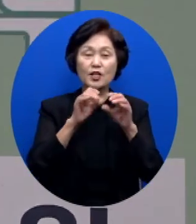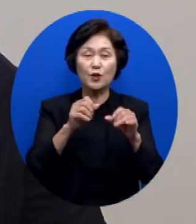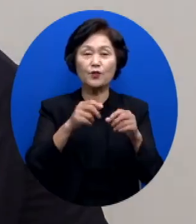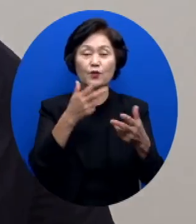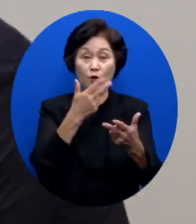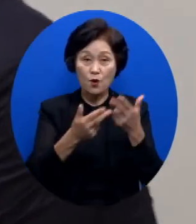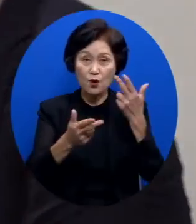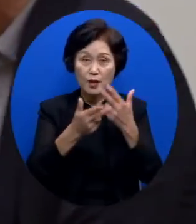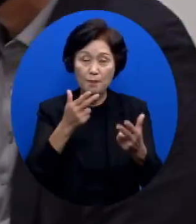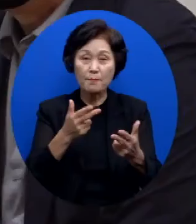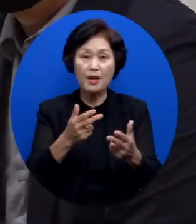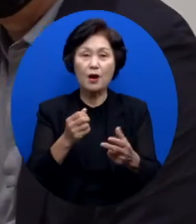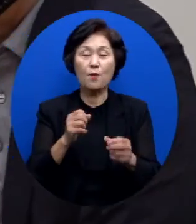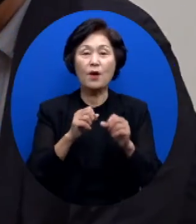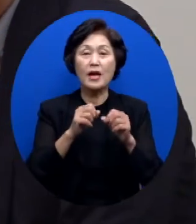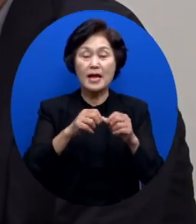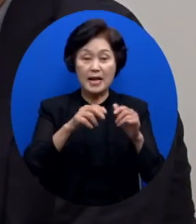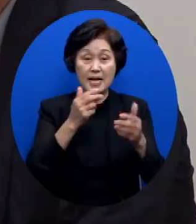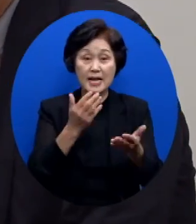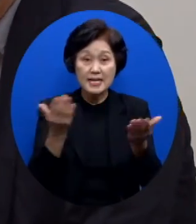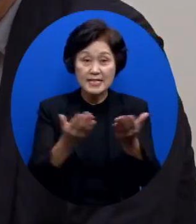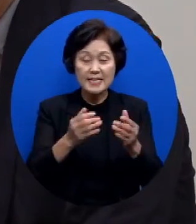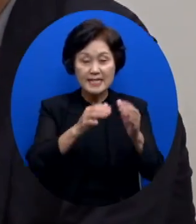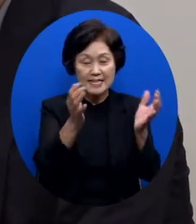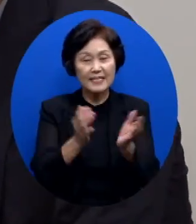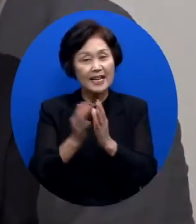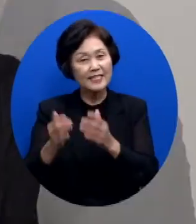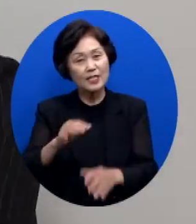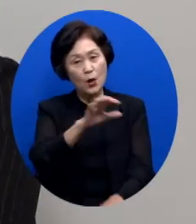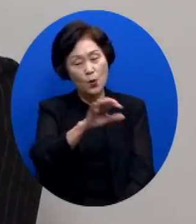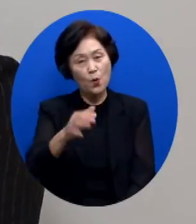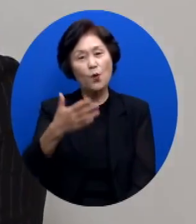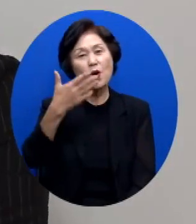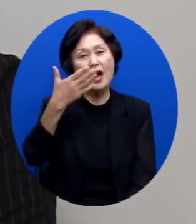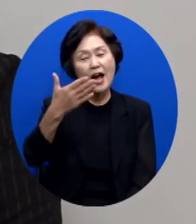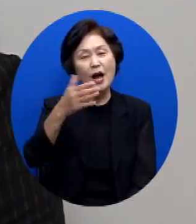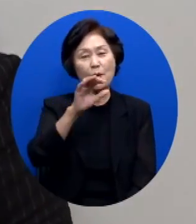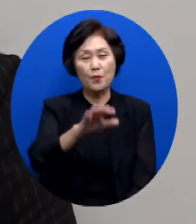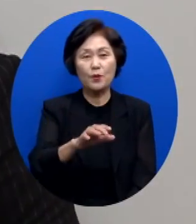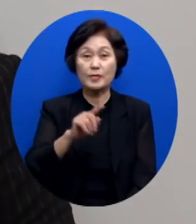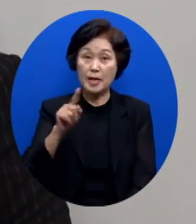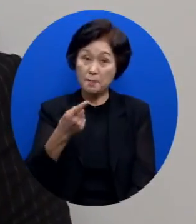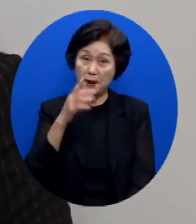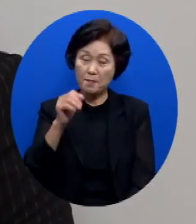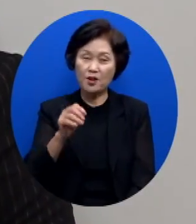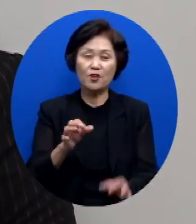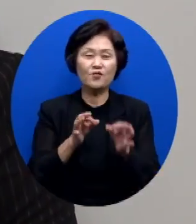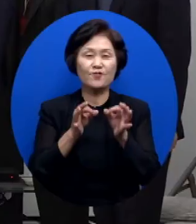선교회를 포함한 다음 세대 사역단체 9곳에 각각 지원금 100만 원을 전달했습니다.